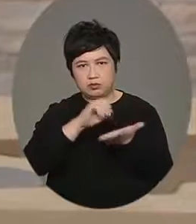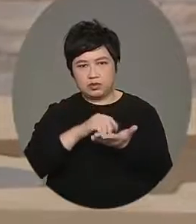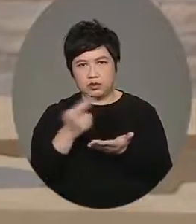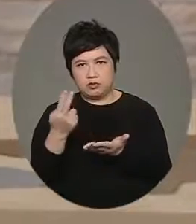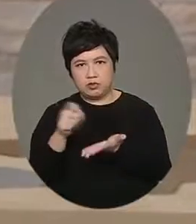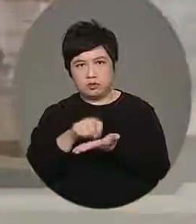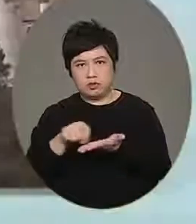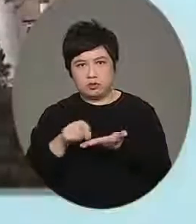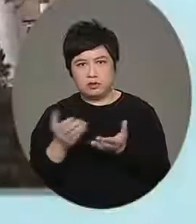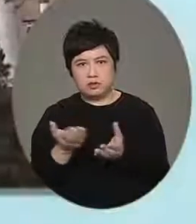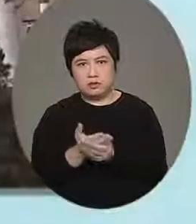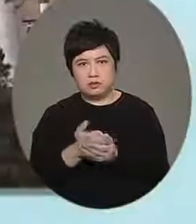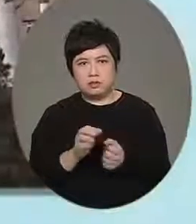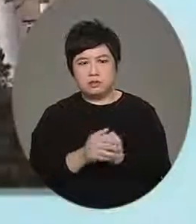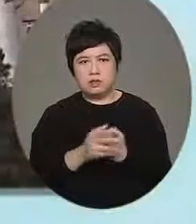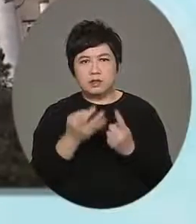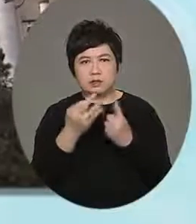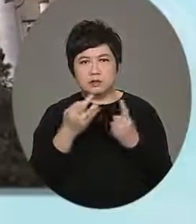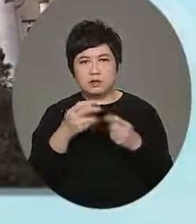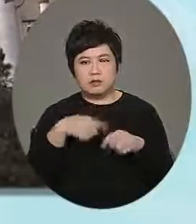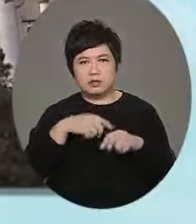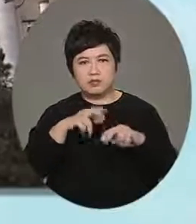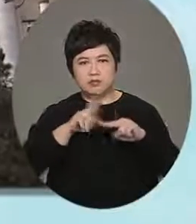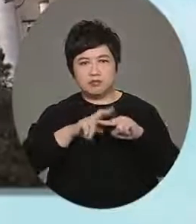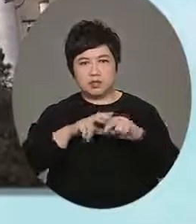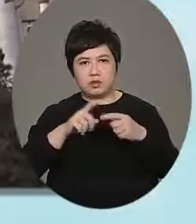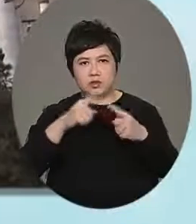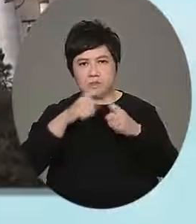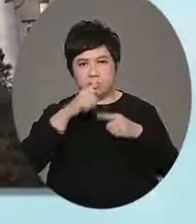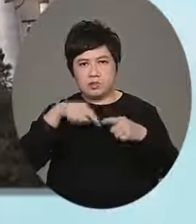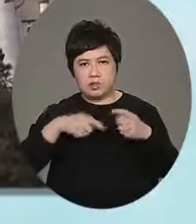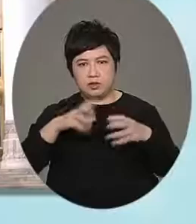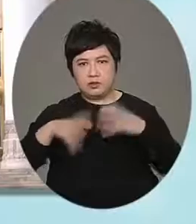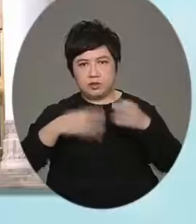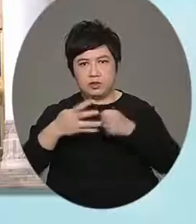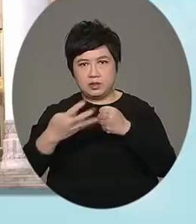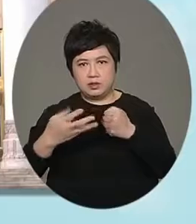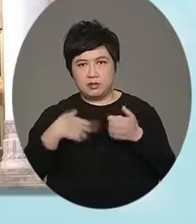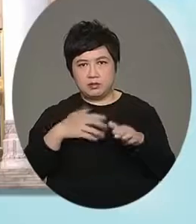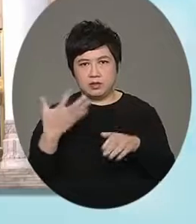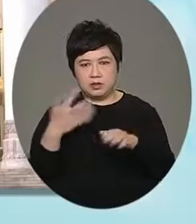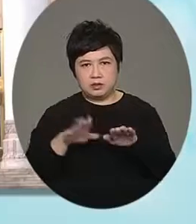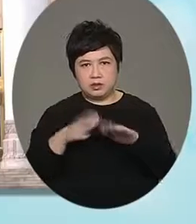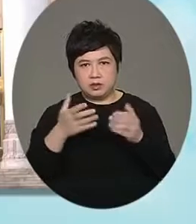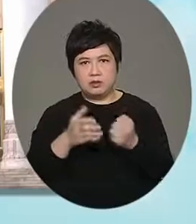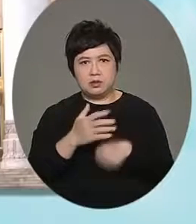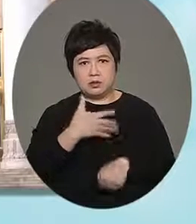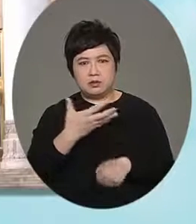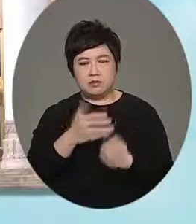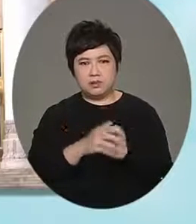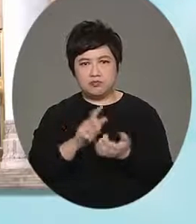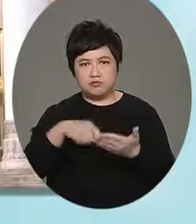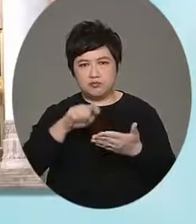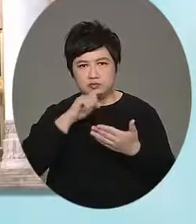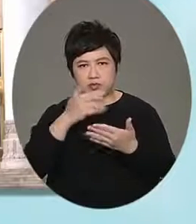案。 十三屆全國人大四次會議星期五揭幕，預備會議通過的議程有十項，第